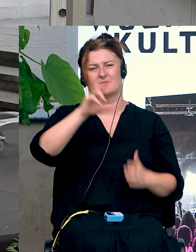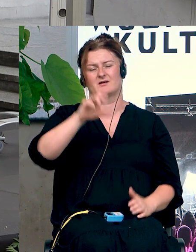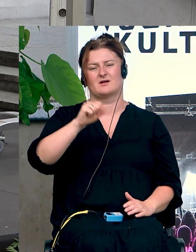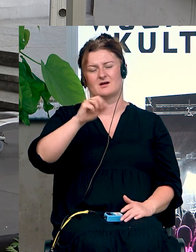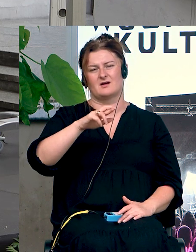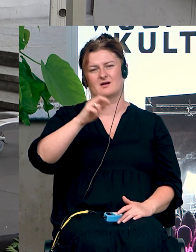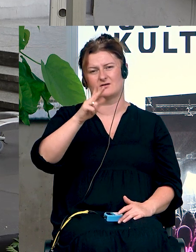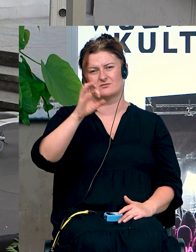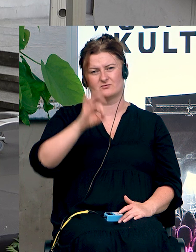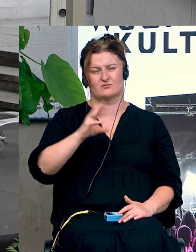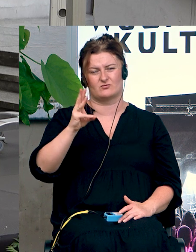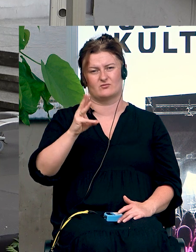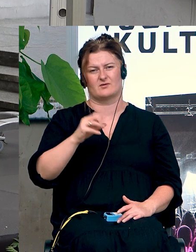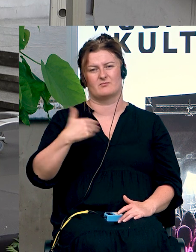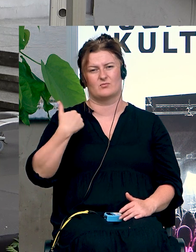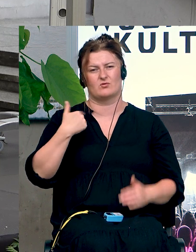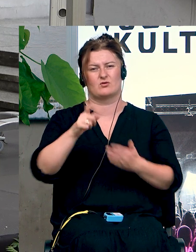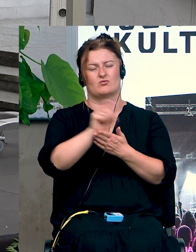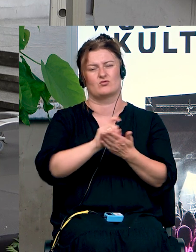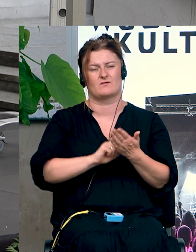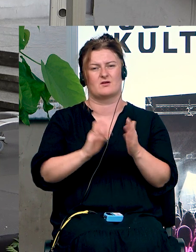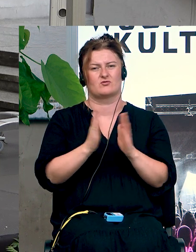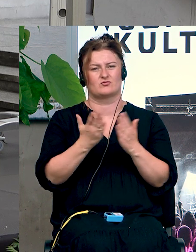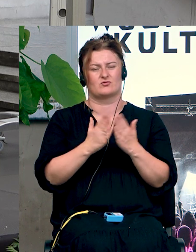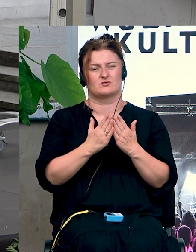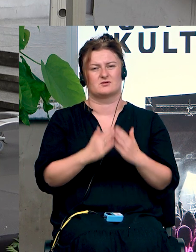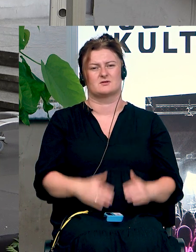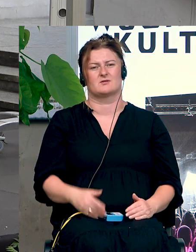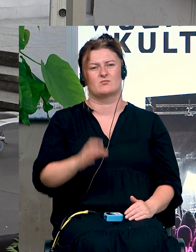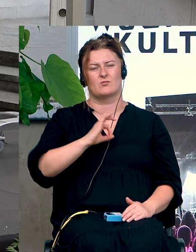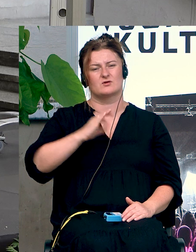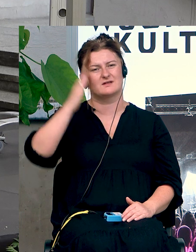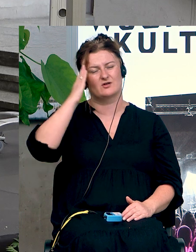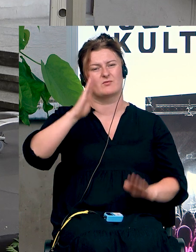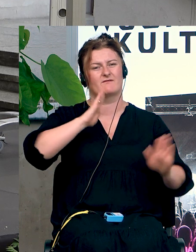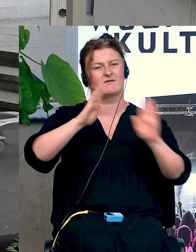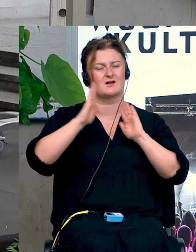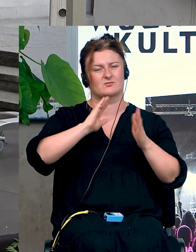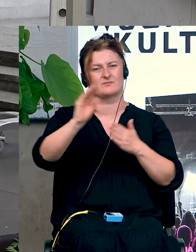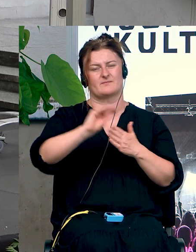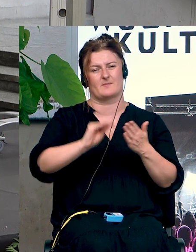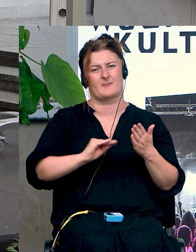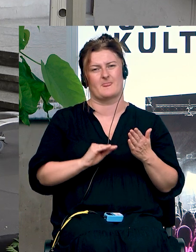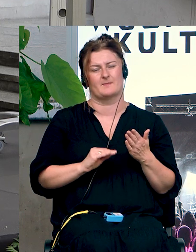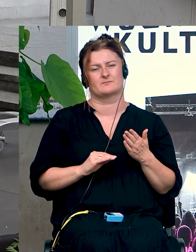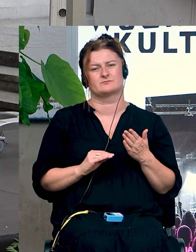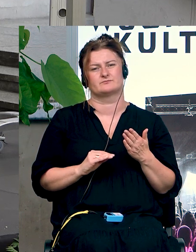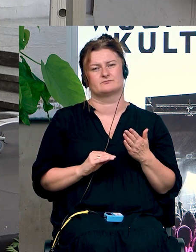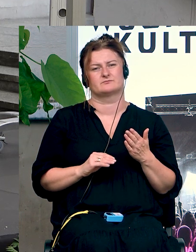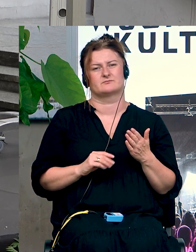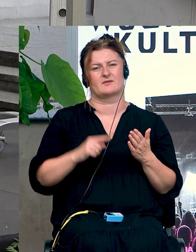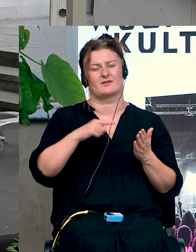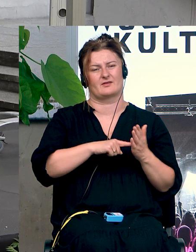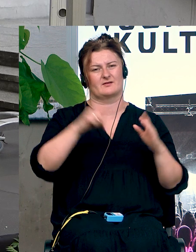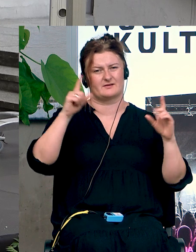się, że wtedy była drukowana książka, jakaś znajoma, znaczy jakiś mój znajomy na Facebooku napisał: na tym